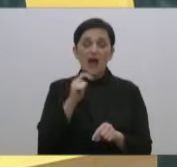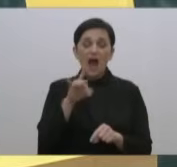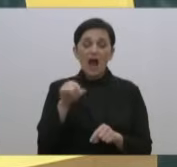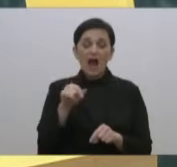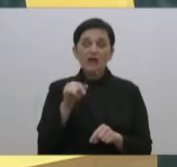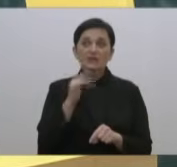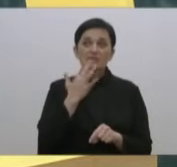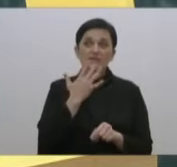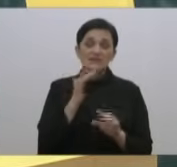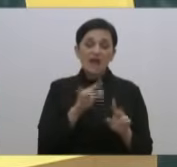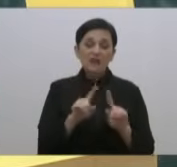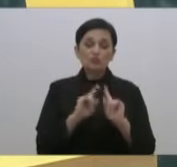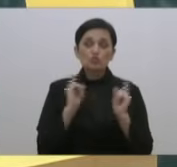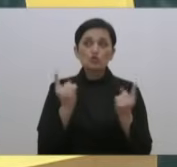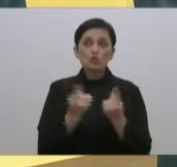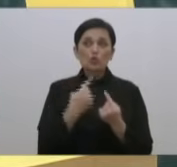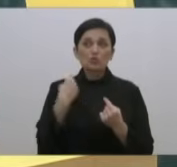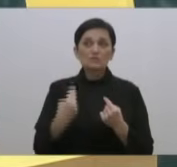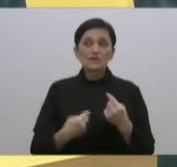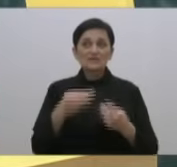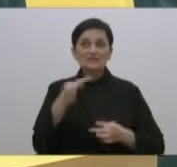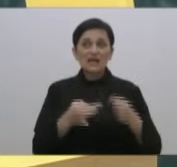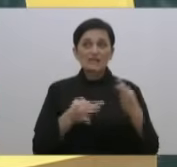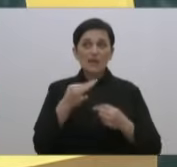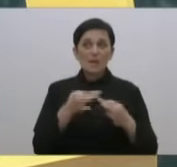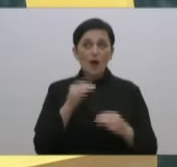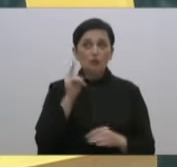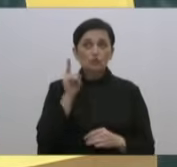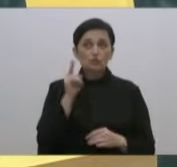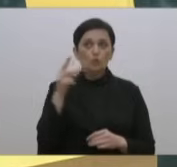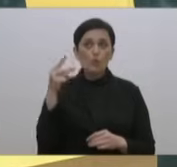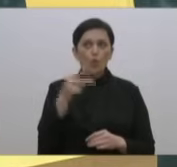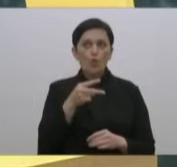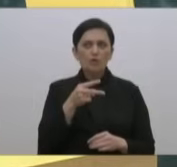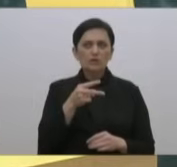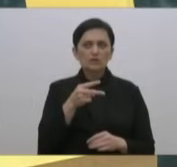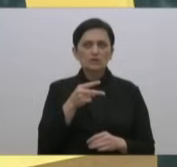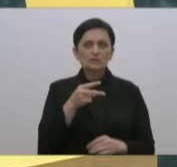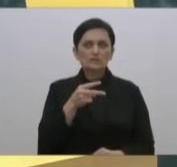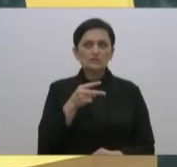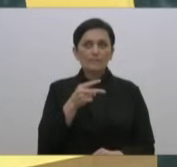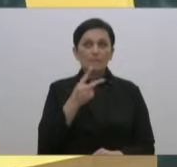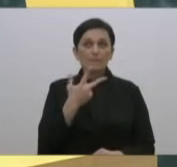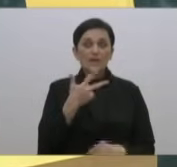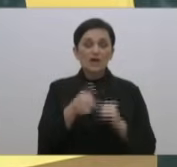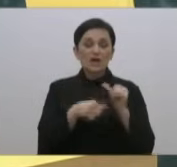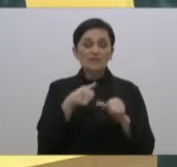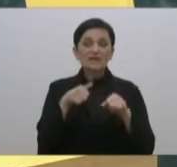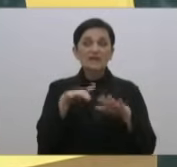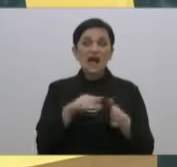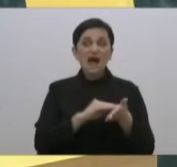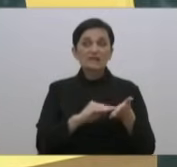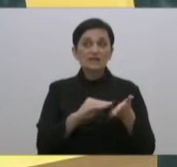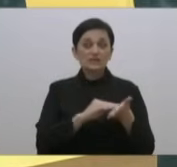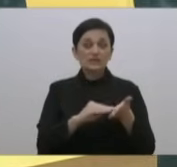გახარიას და ნაცმოძრაობის კოალიცია სტრასბურგის სასამართლომ 2000 83 წლის